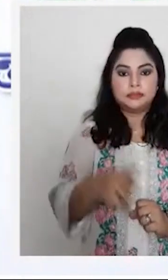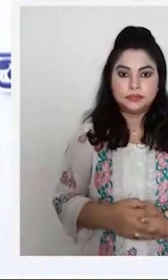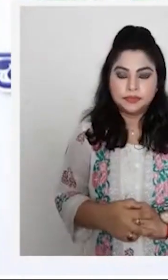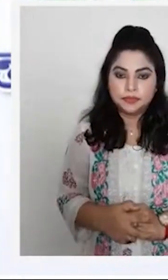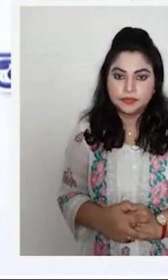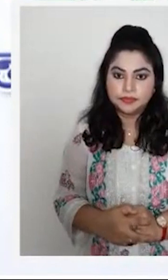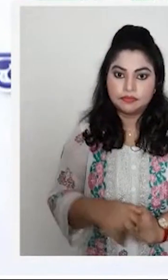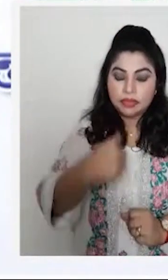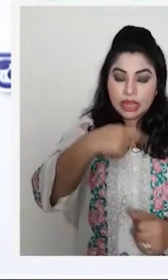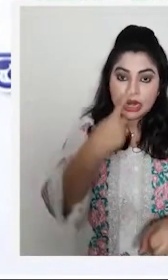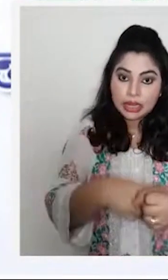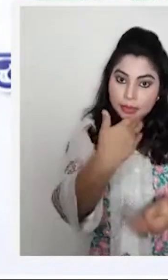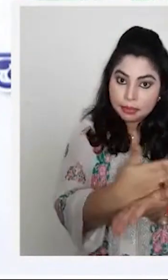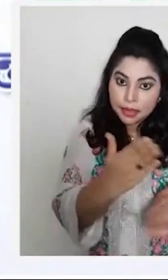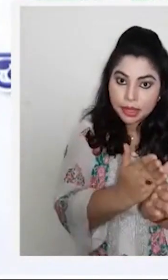62,706 জন।